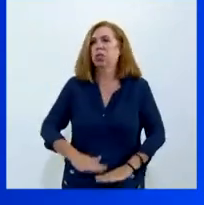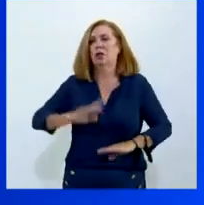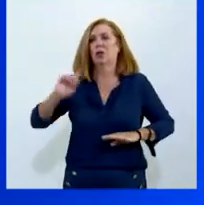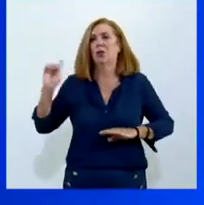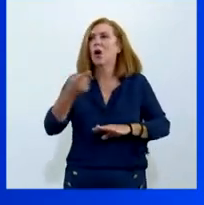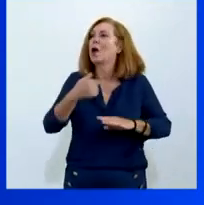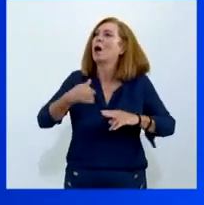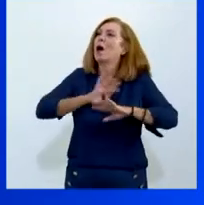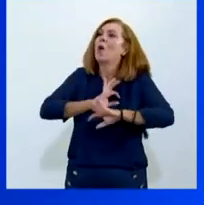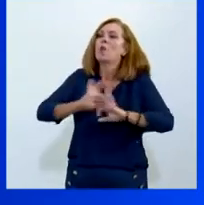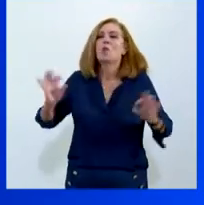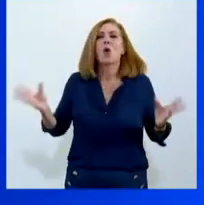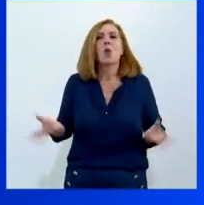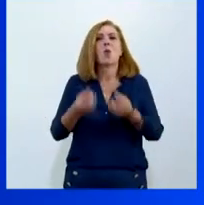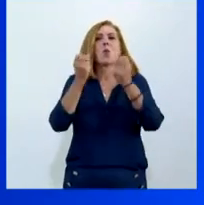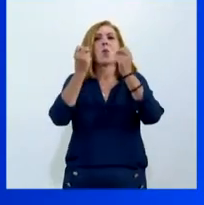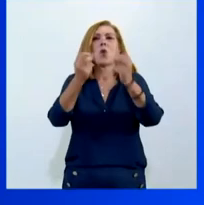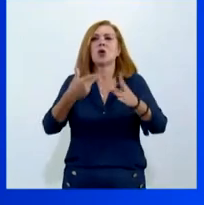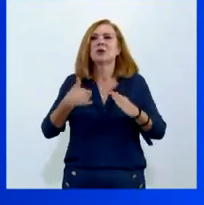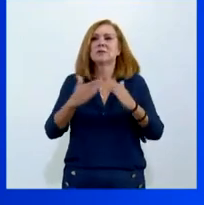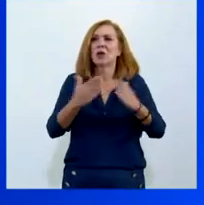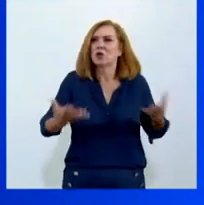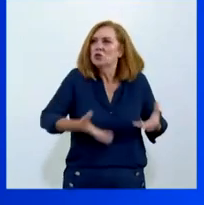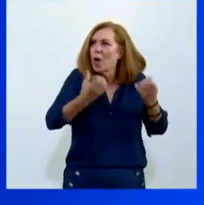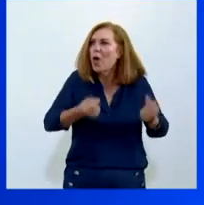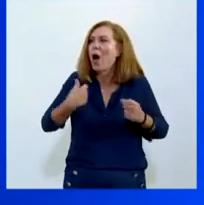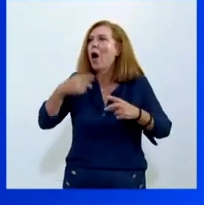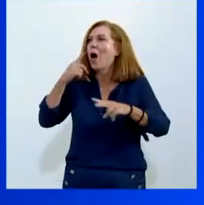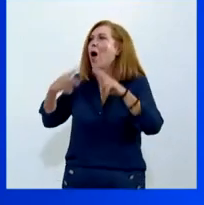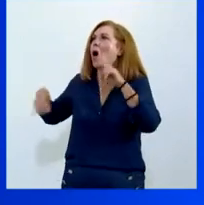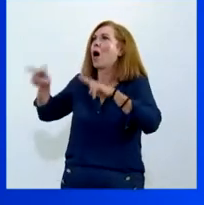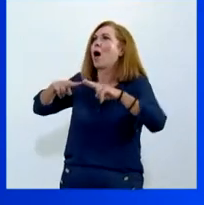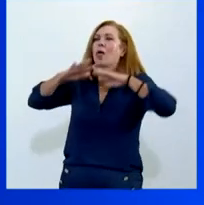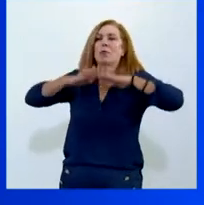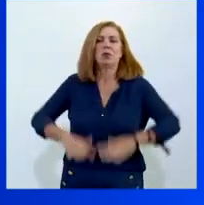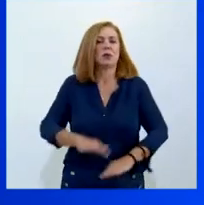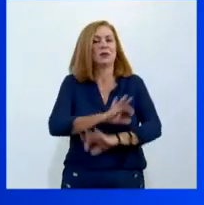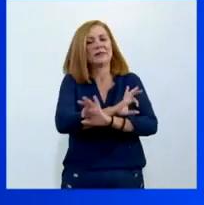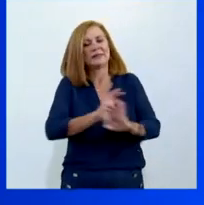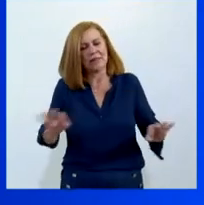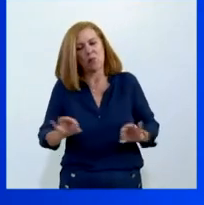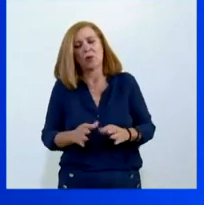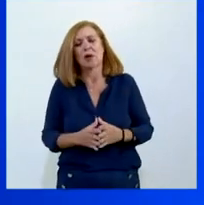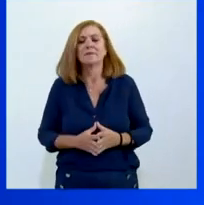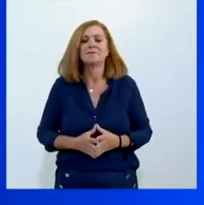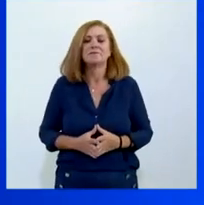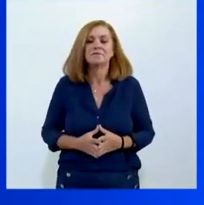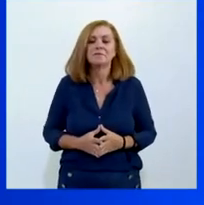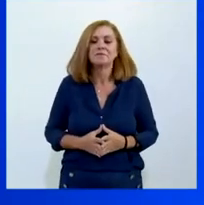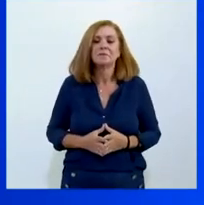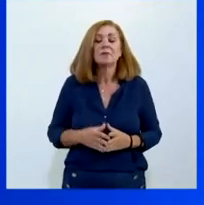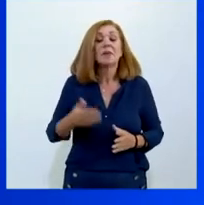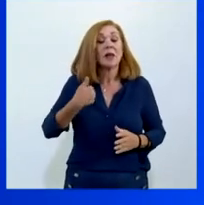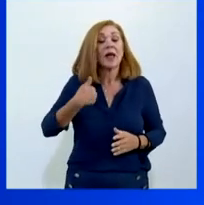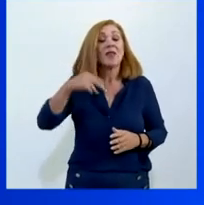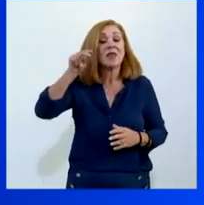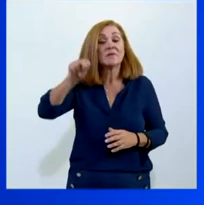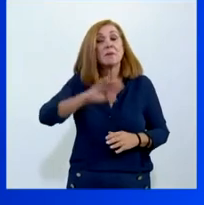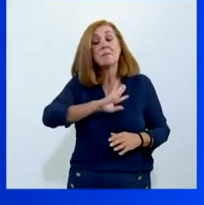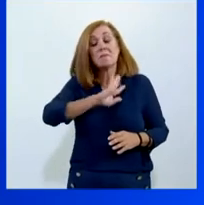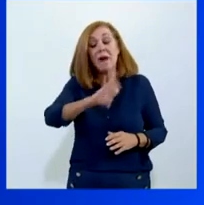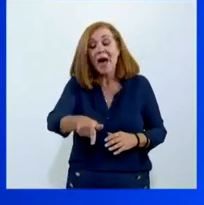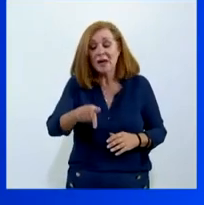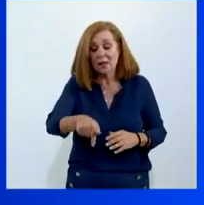αισθάνονται ανακούφιση ότι μπορεί να σώσανε τα σπίτια τους. Προφανώς αυτό από μόνο του δεν αρκεί. Και έχω δεσμευθεί ότι μέχρι το τέλος του